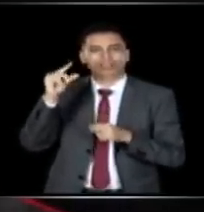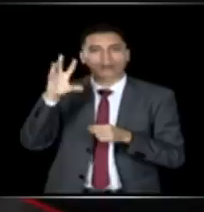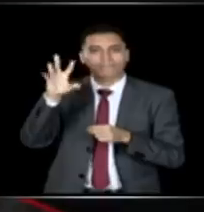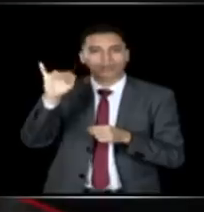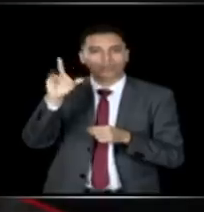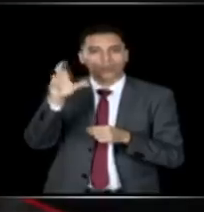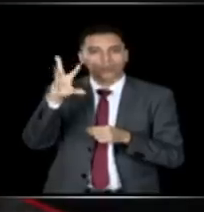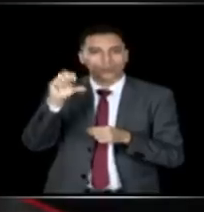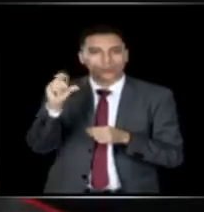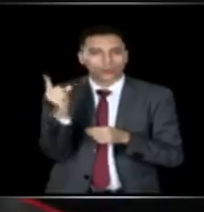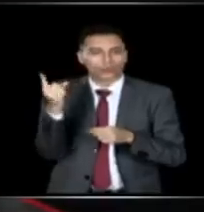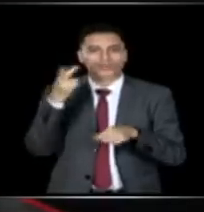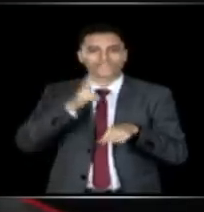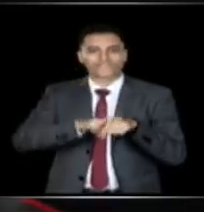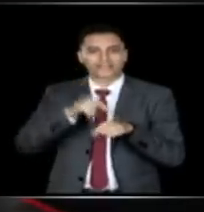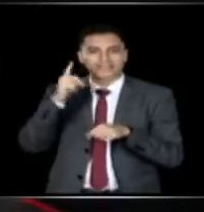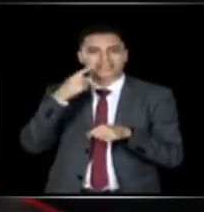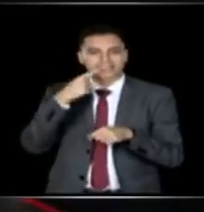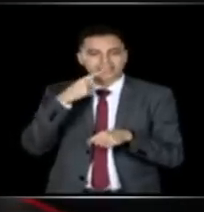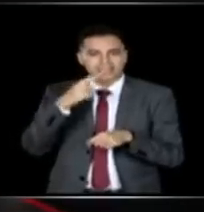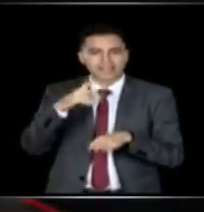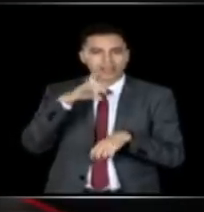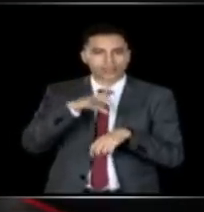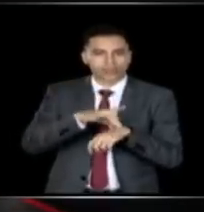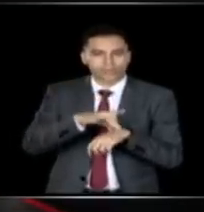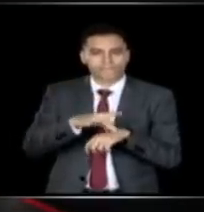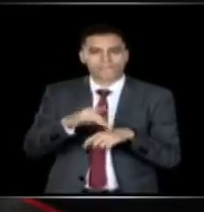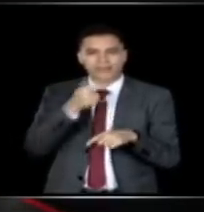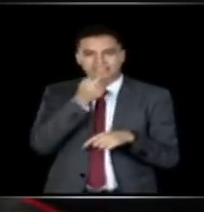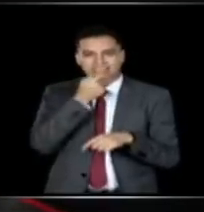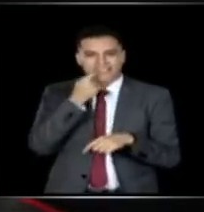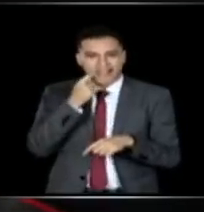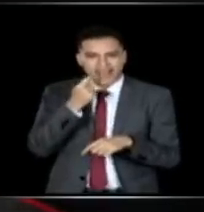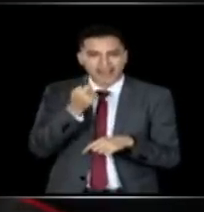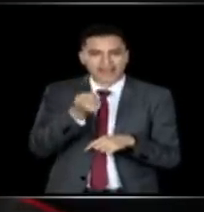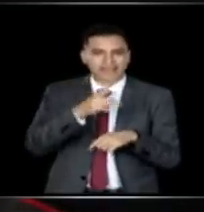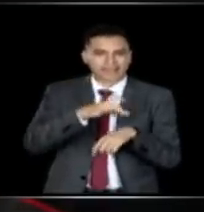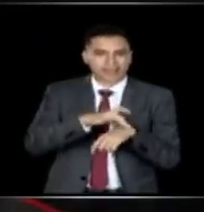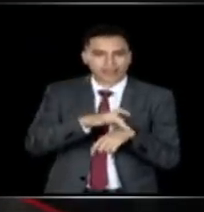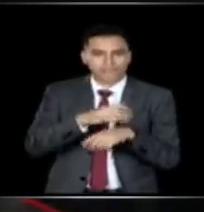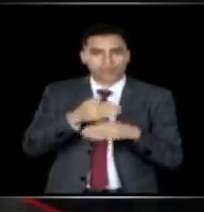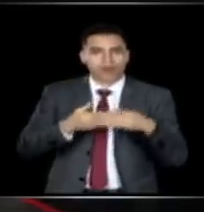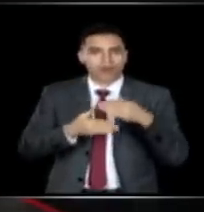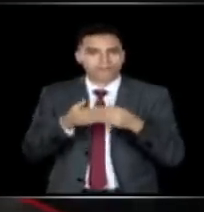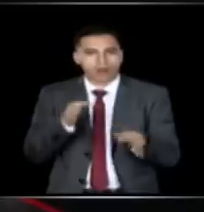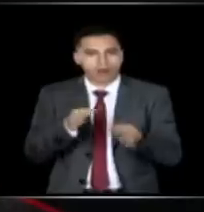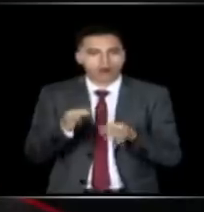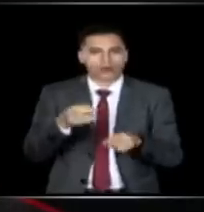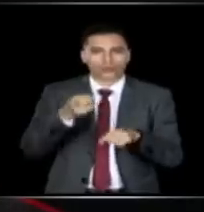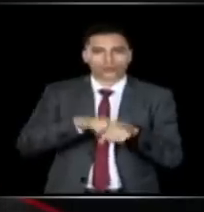فيها كليات ودوائر الطب وطب الأسنان والهندسة والعمارة والزراعة والطب